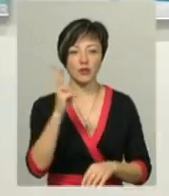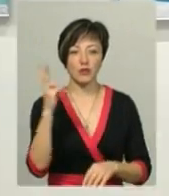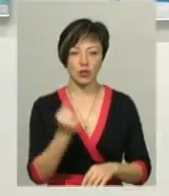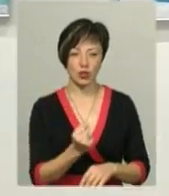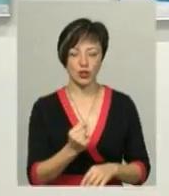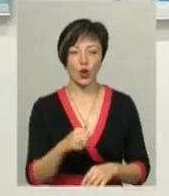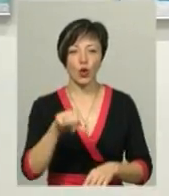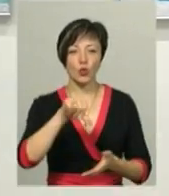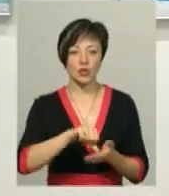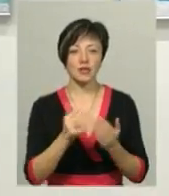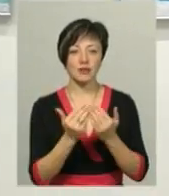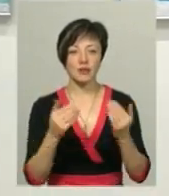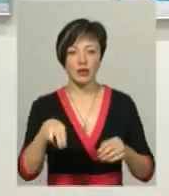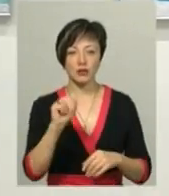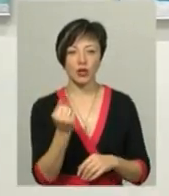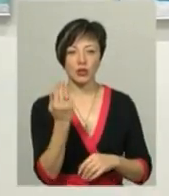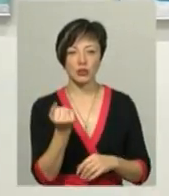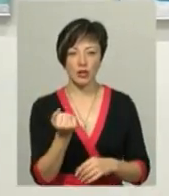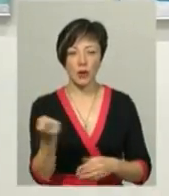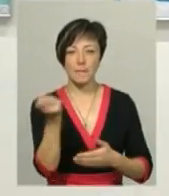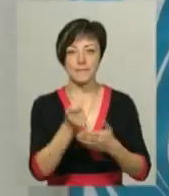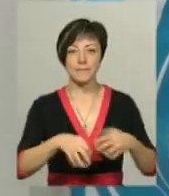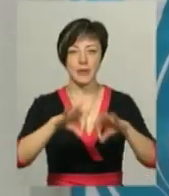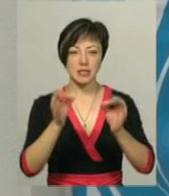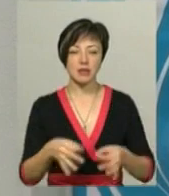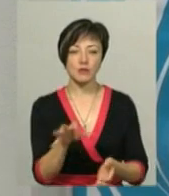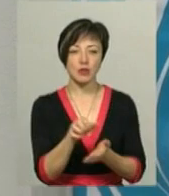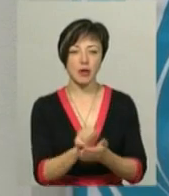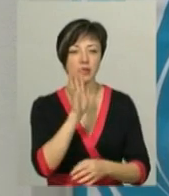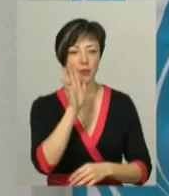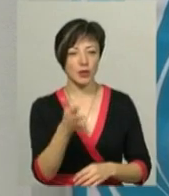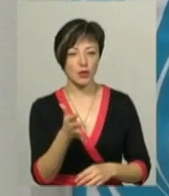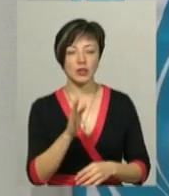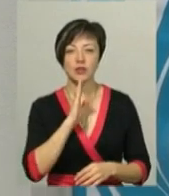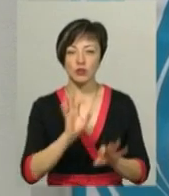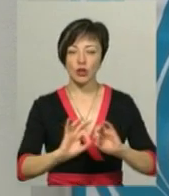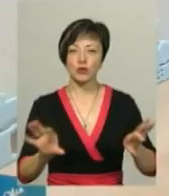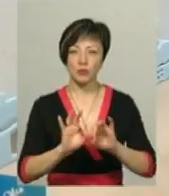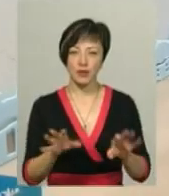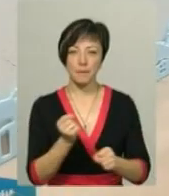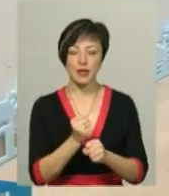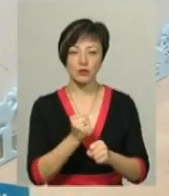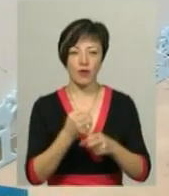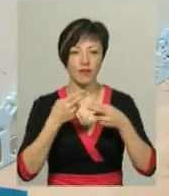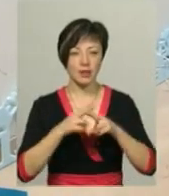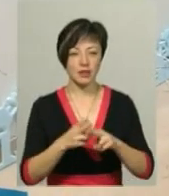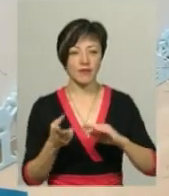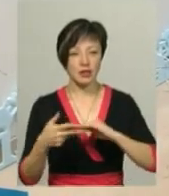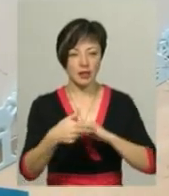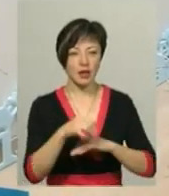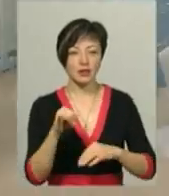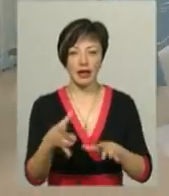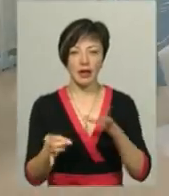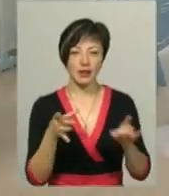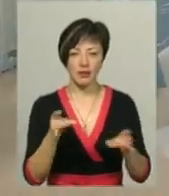2 тижнів. Учасниця виставки Дар'я Заремба образотворчим мистецтвом займається 5 років. Дівчина розповідає, працювала у техніці ветенанка та